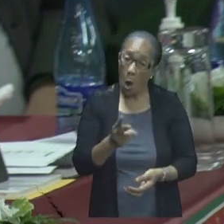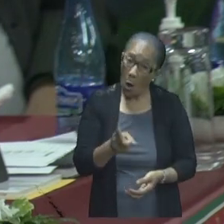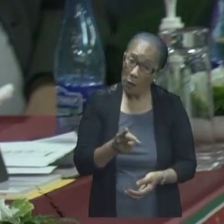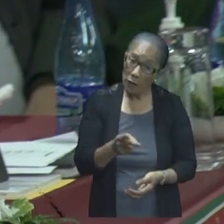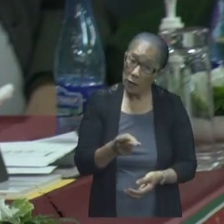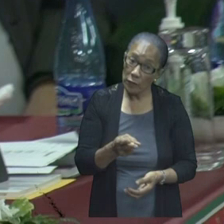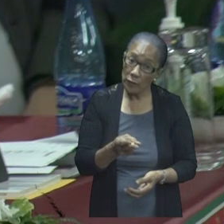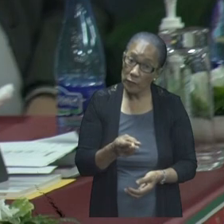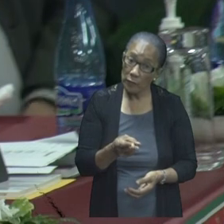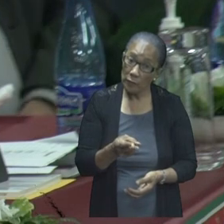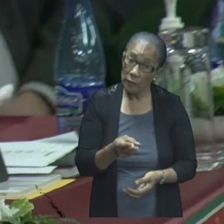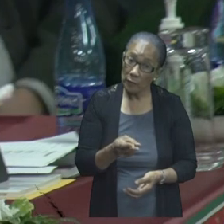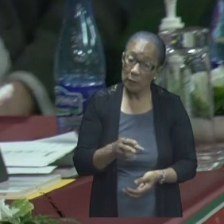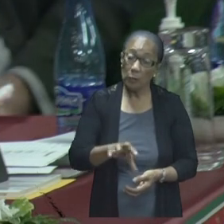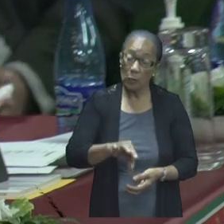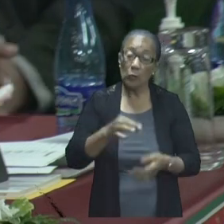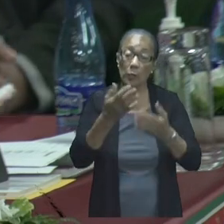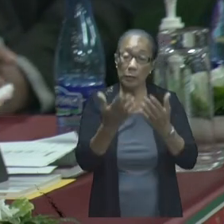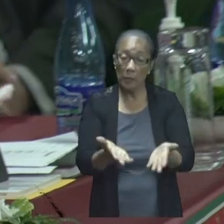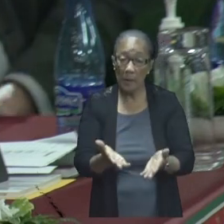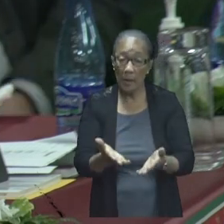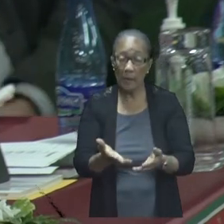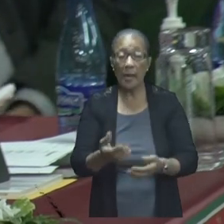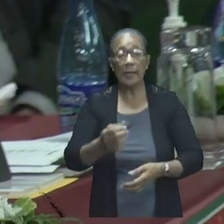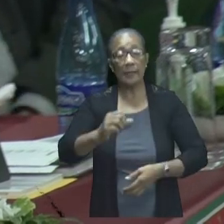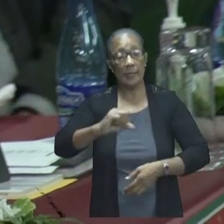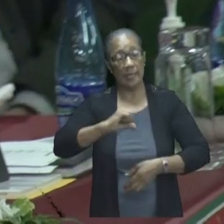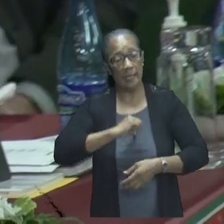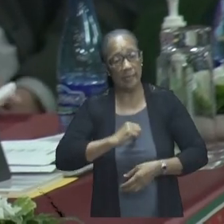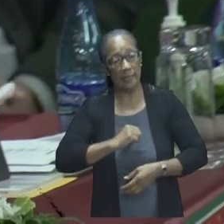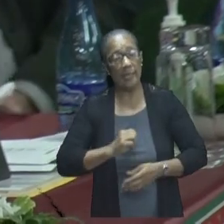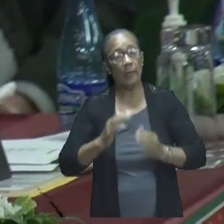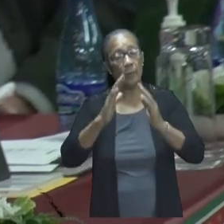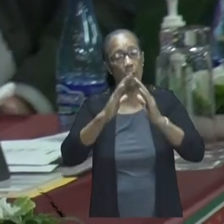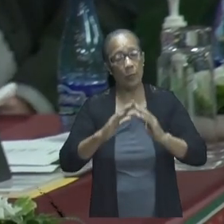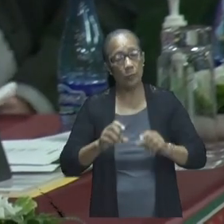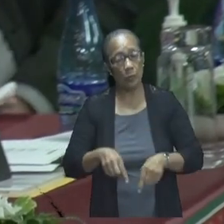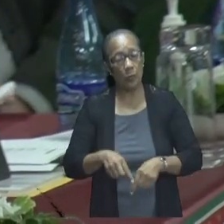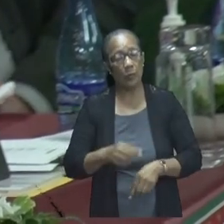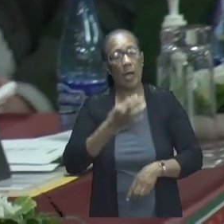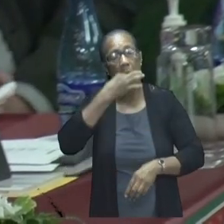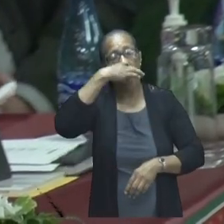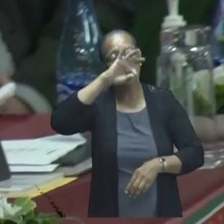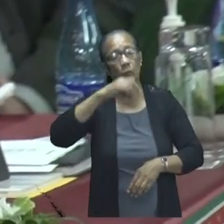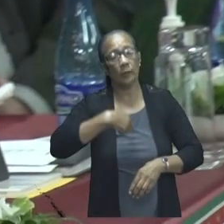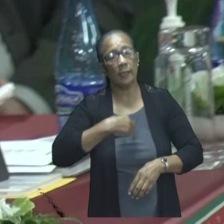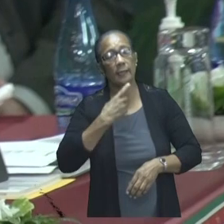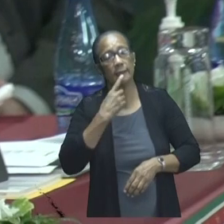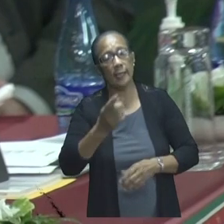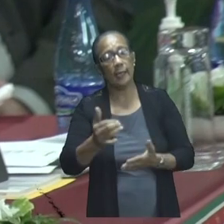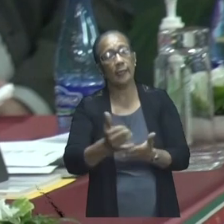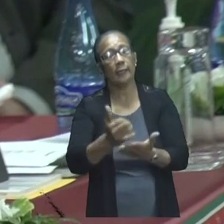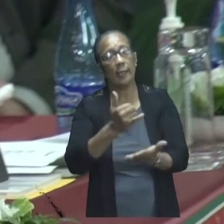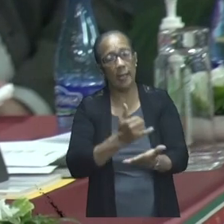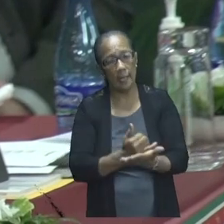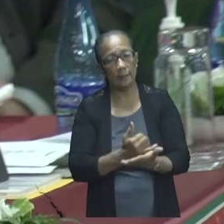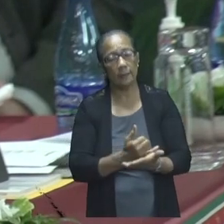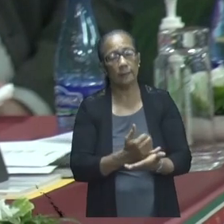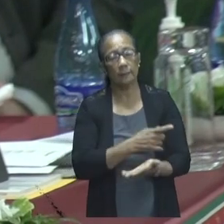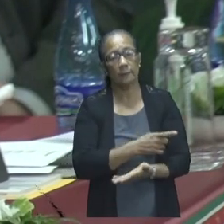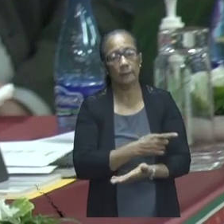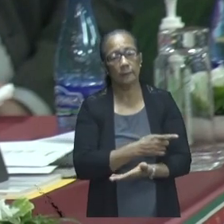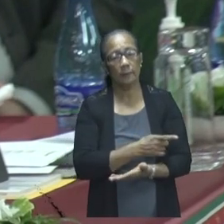aan je interne huishouden en het antwoord is het laatste wat mij betreft